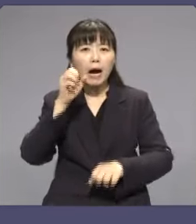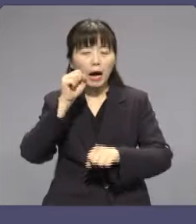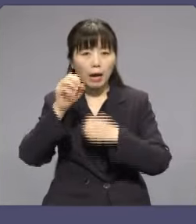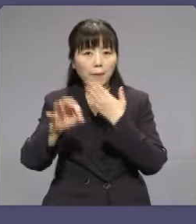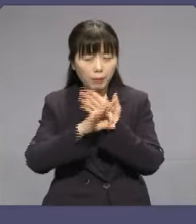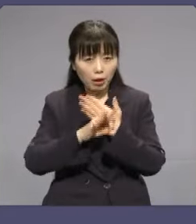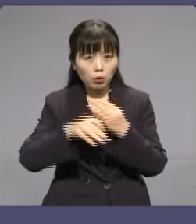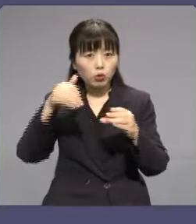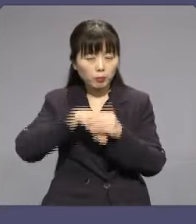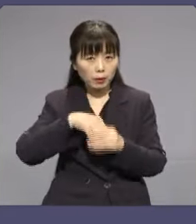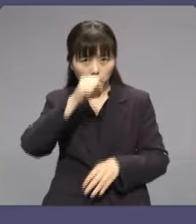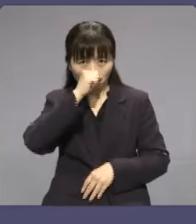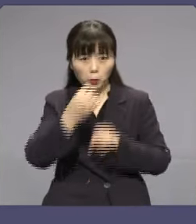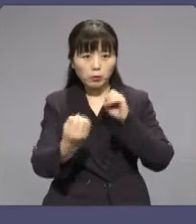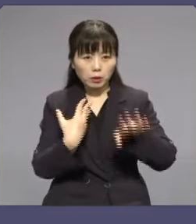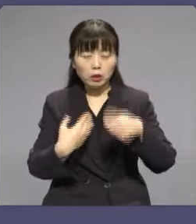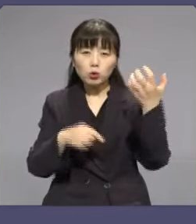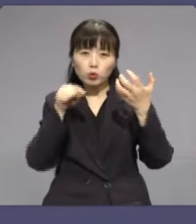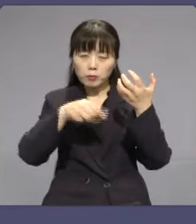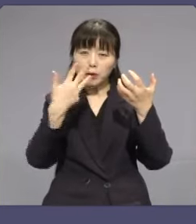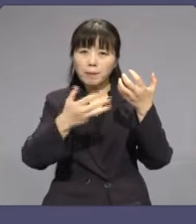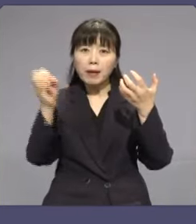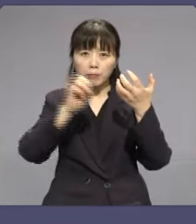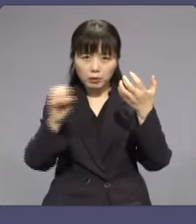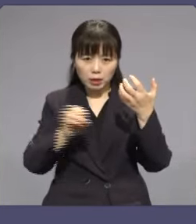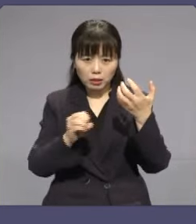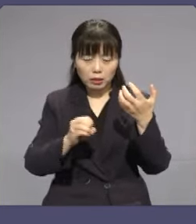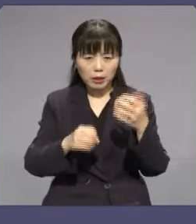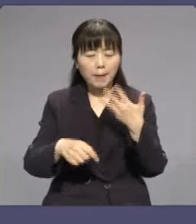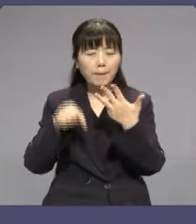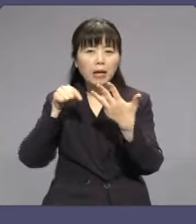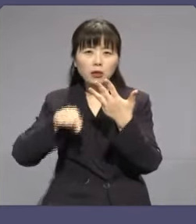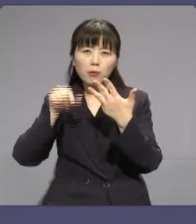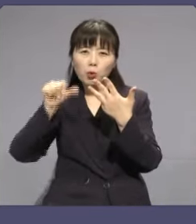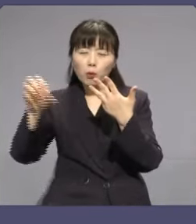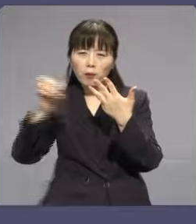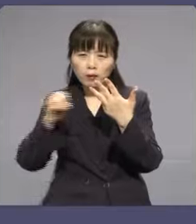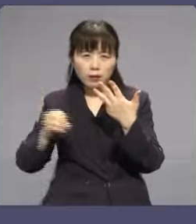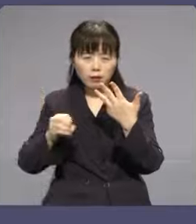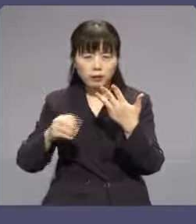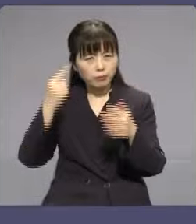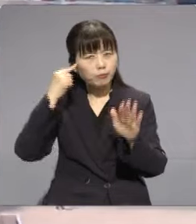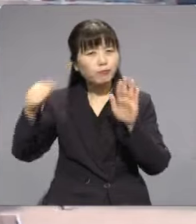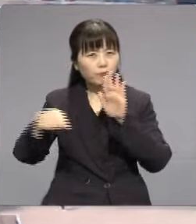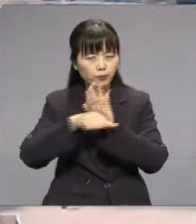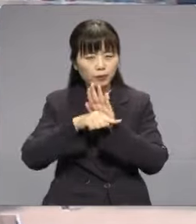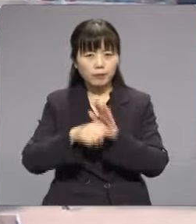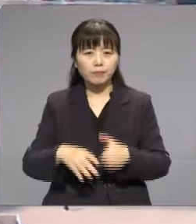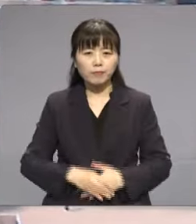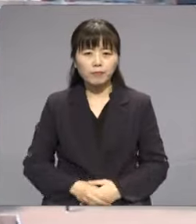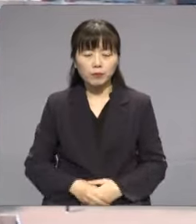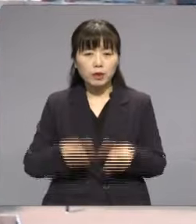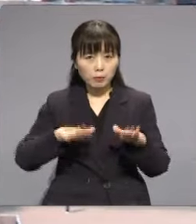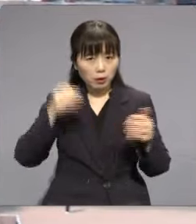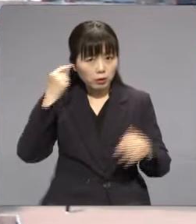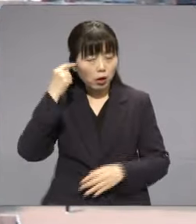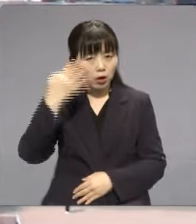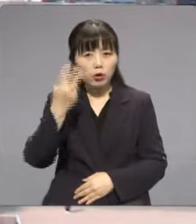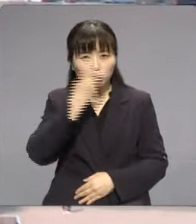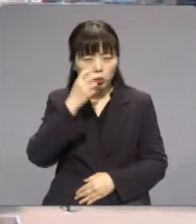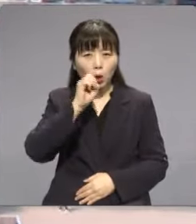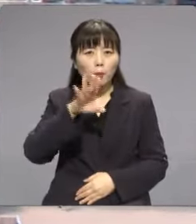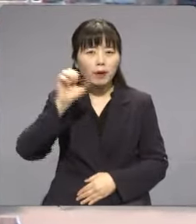투표하겠다는 긍정적 응답이 90.8% 있고 88.5% 부정적이었습니다 이번 여론 조사는